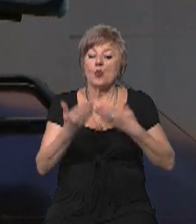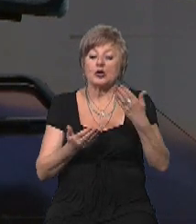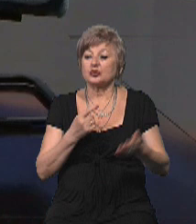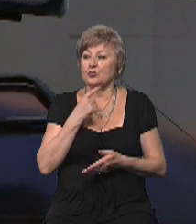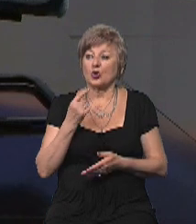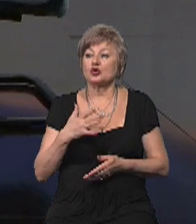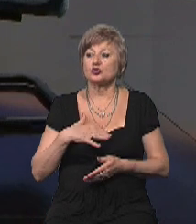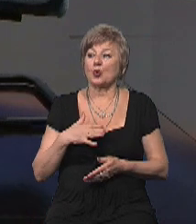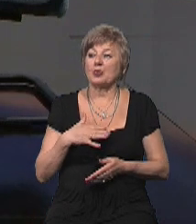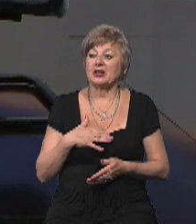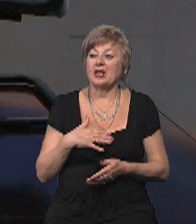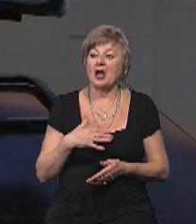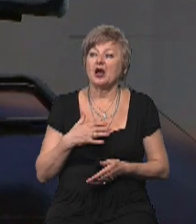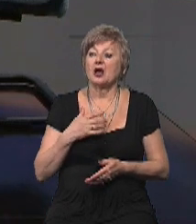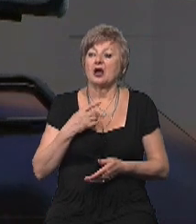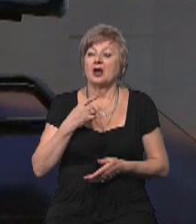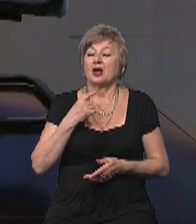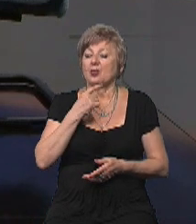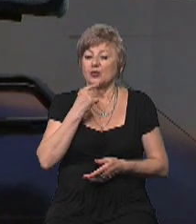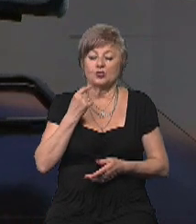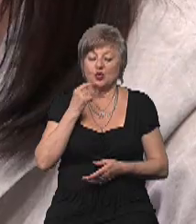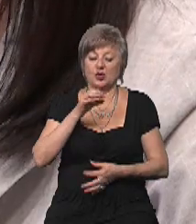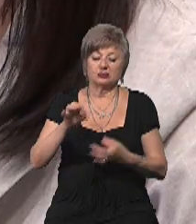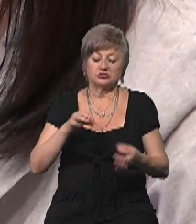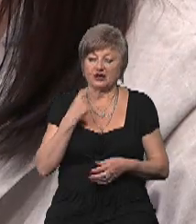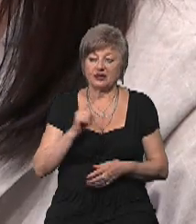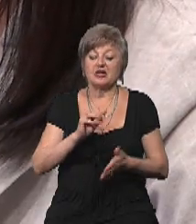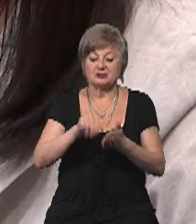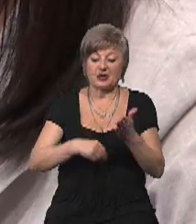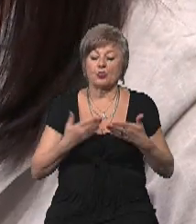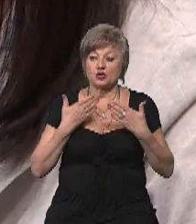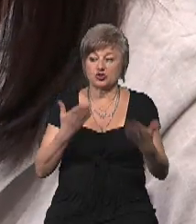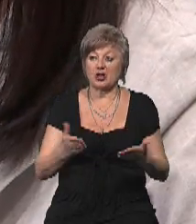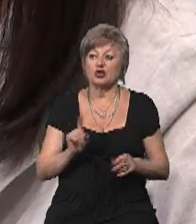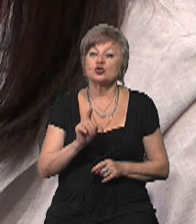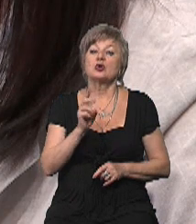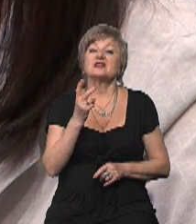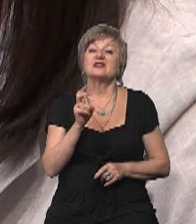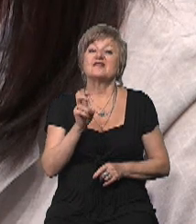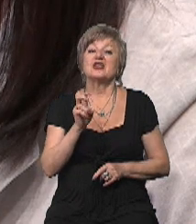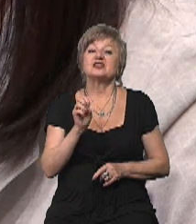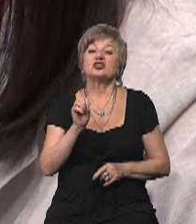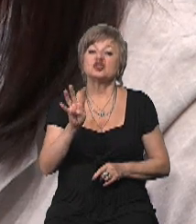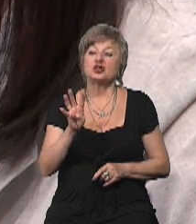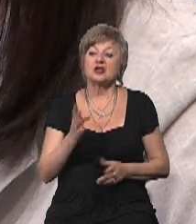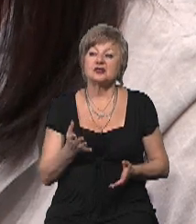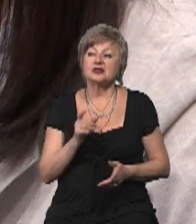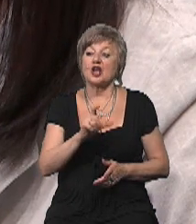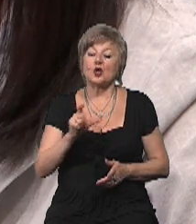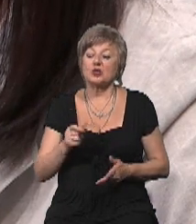Давайте, чтобы я не говорил голословно, я просто прочитаю справку. Что значит 214?